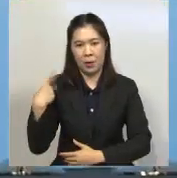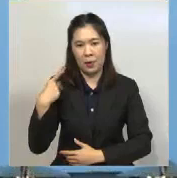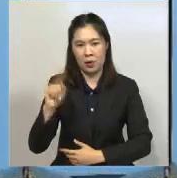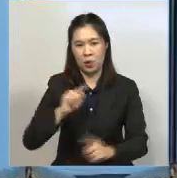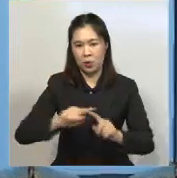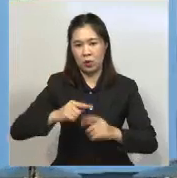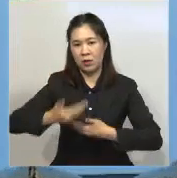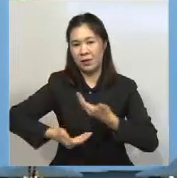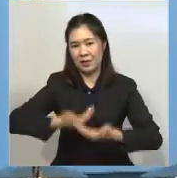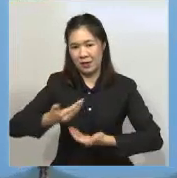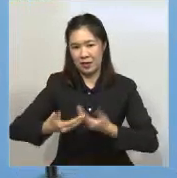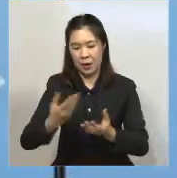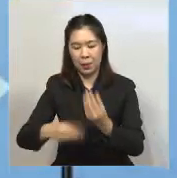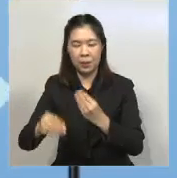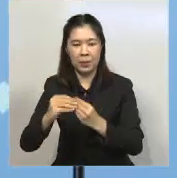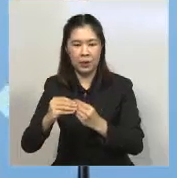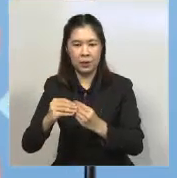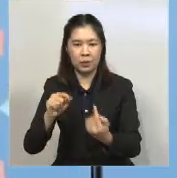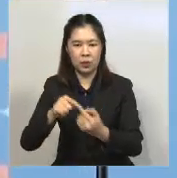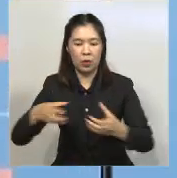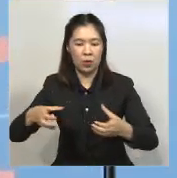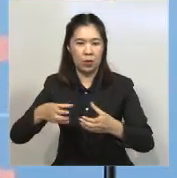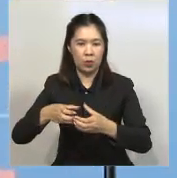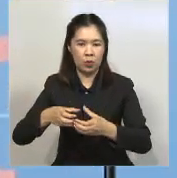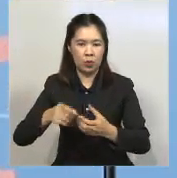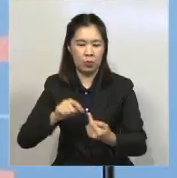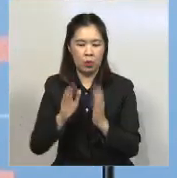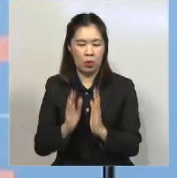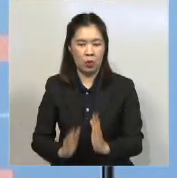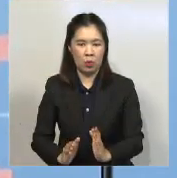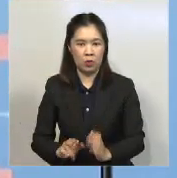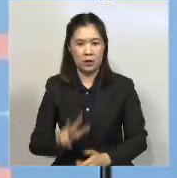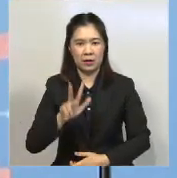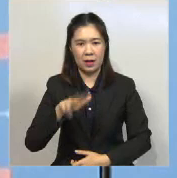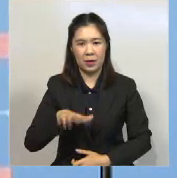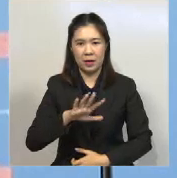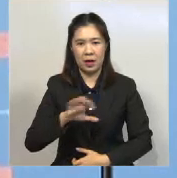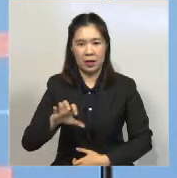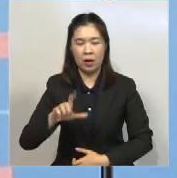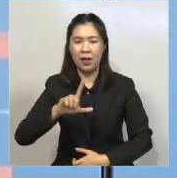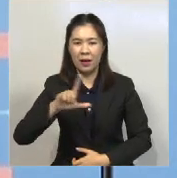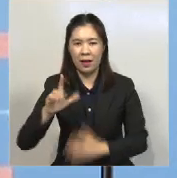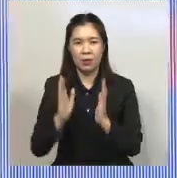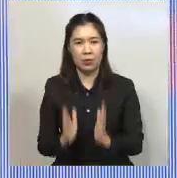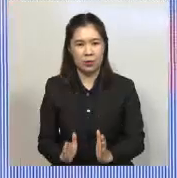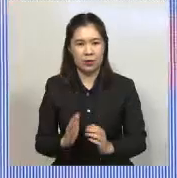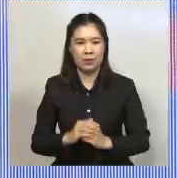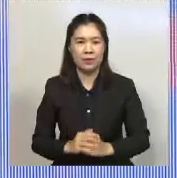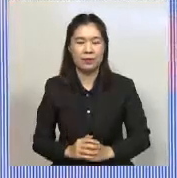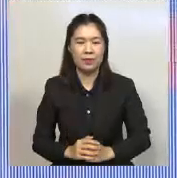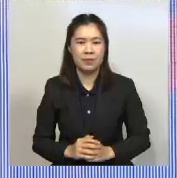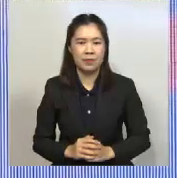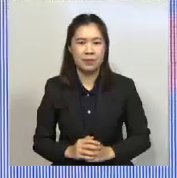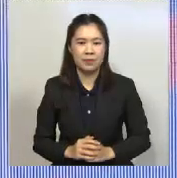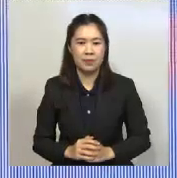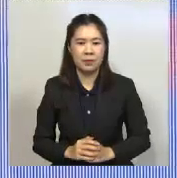การตลาดการค้าที่เพิ่มขึ้นในกลุ่มประเทศที่มีประชากรรวมกันกว่า 3,500 ล้านคน ซึ่งจะต้